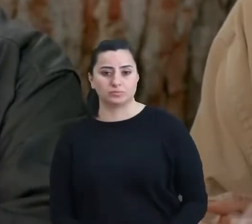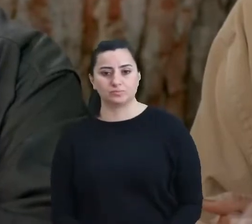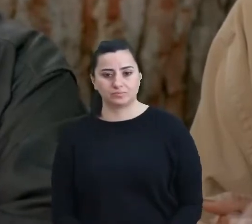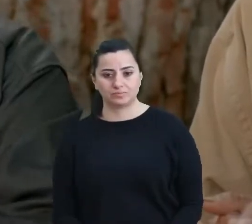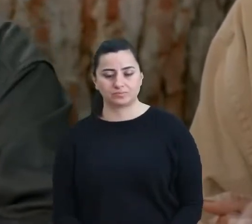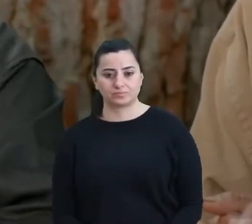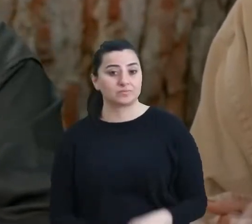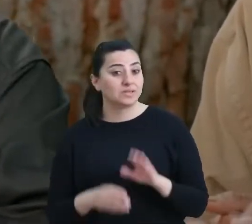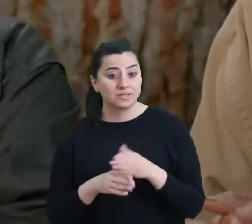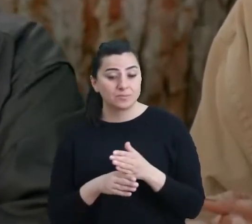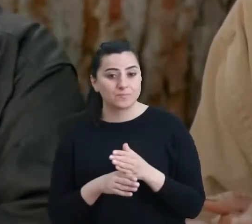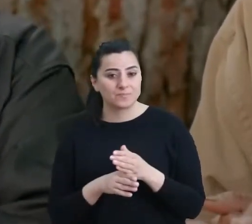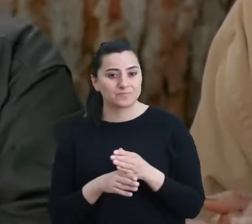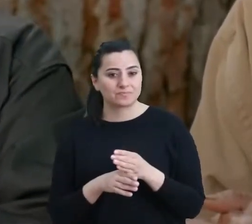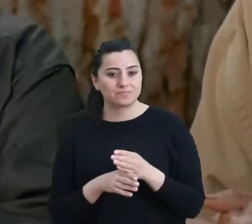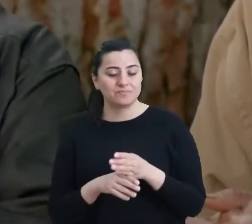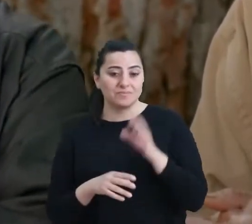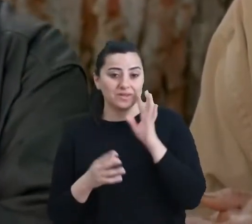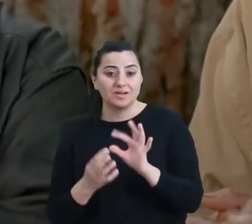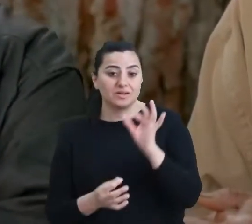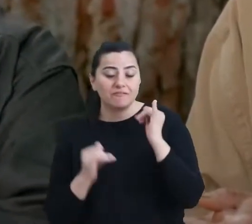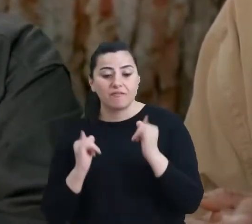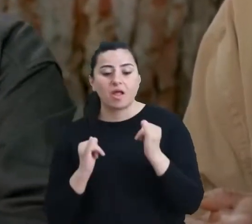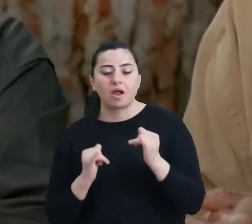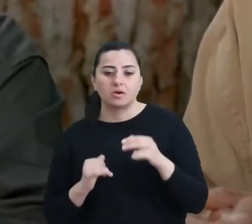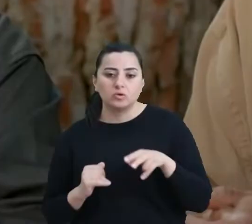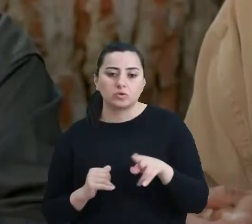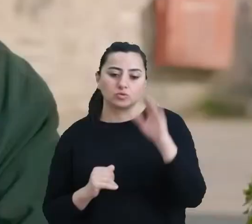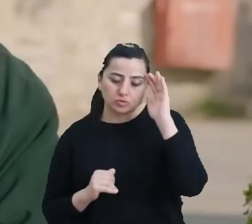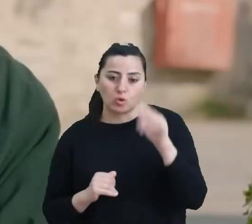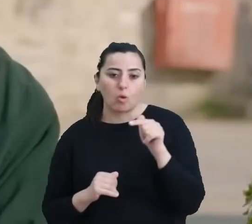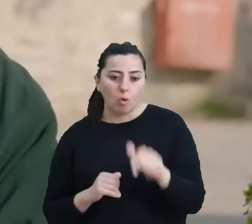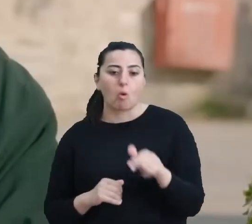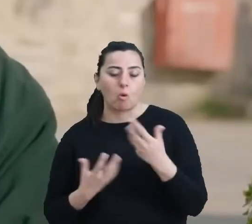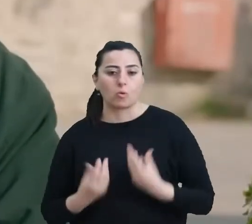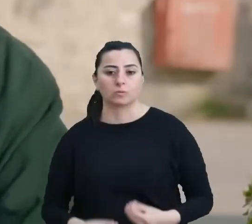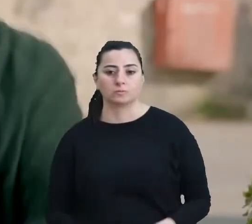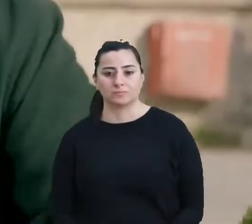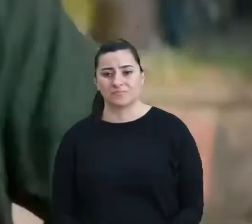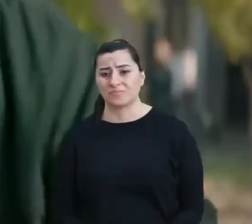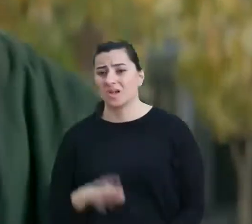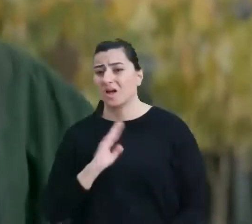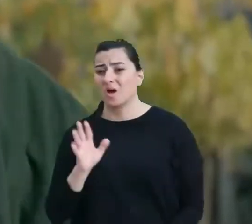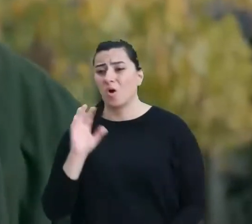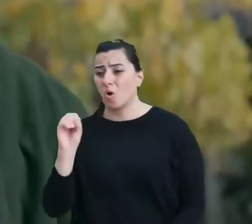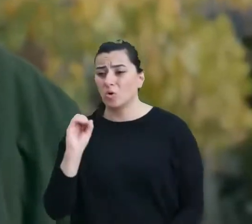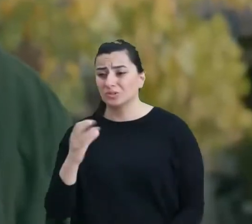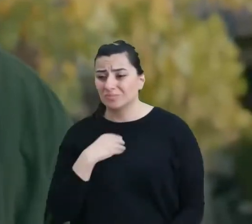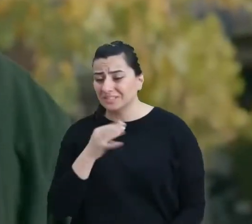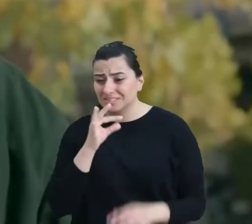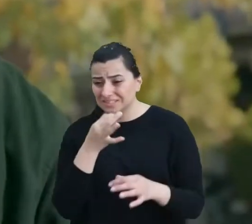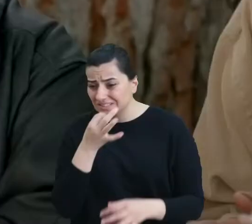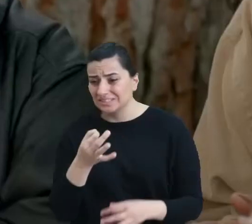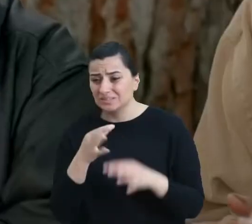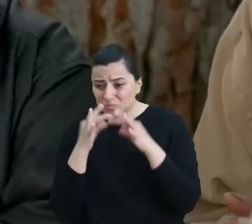duygulardır. Çünkü insanı felakete sürükleyecek duygular işte onlardır. Hocam bana bir müsaade